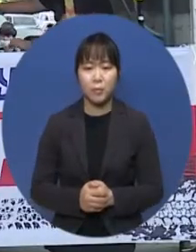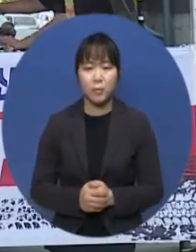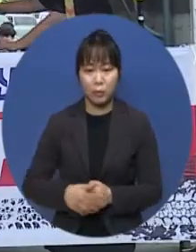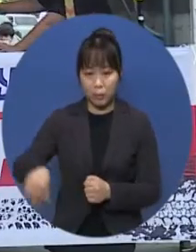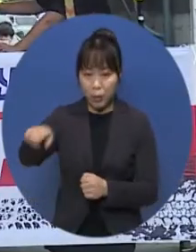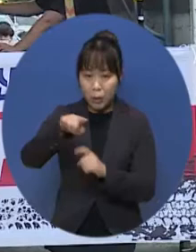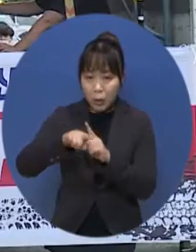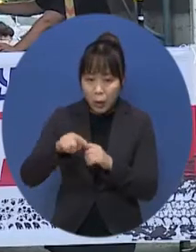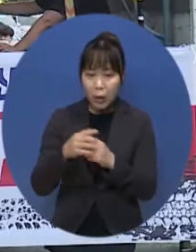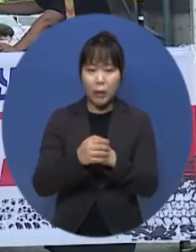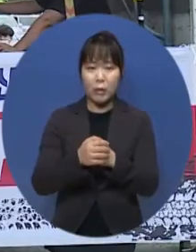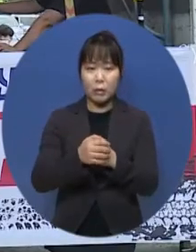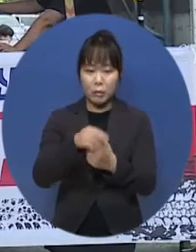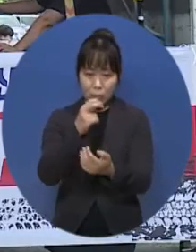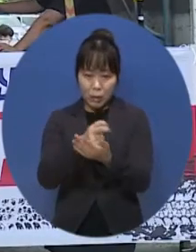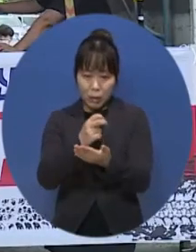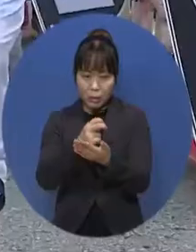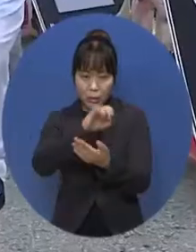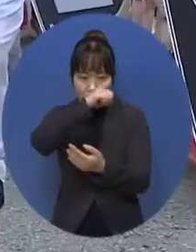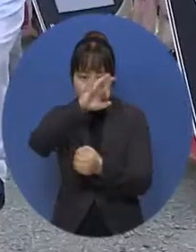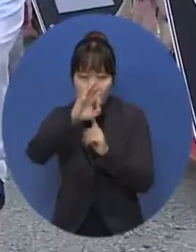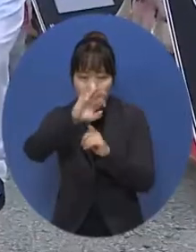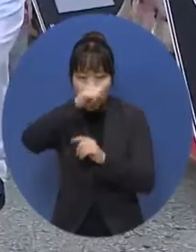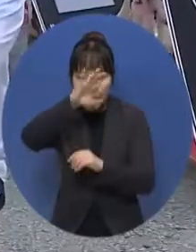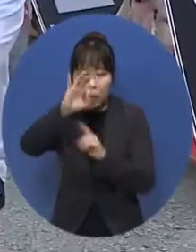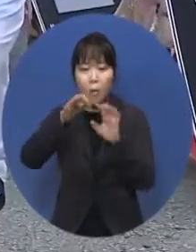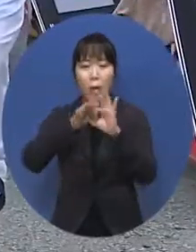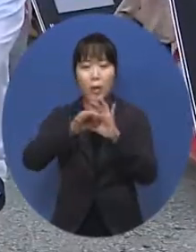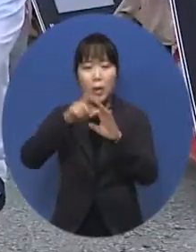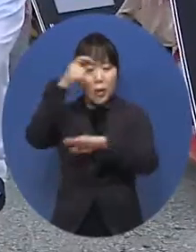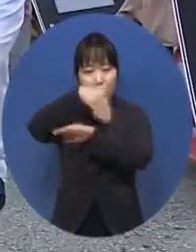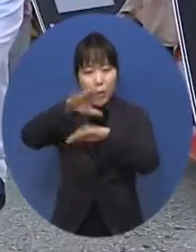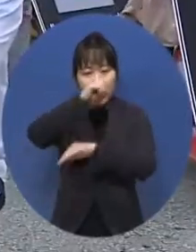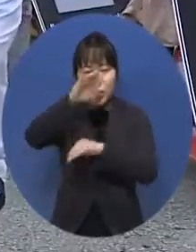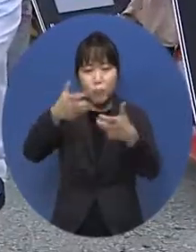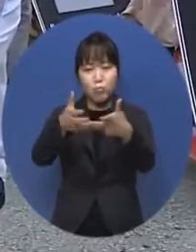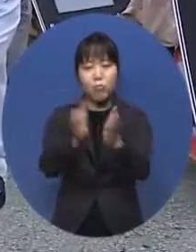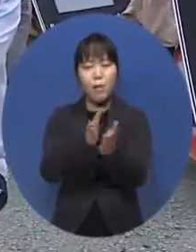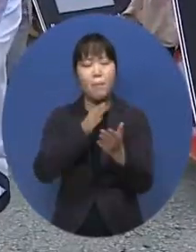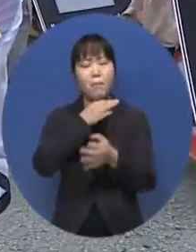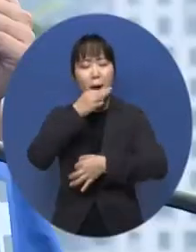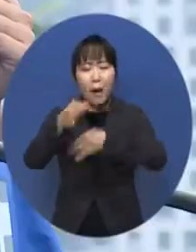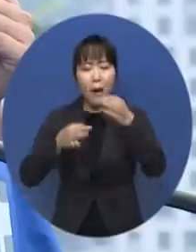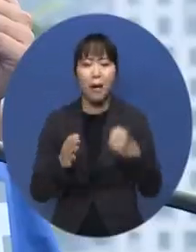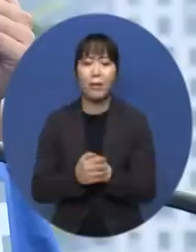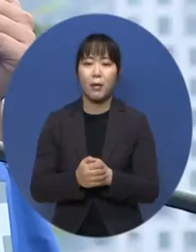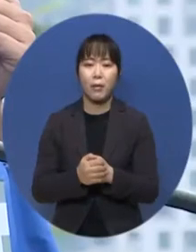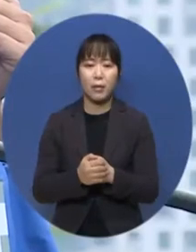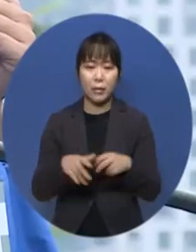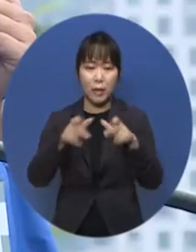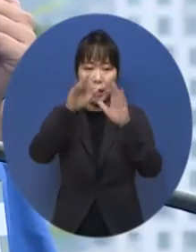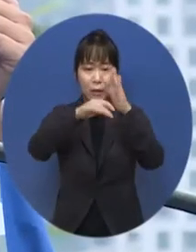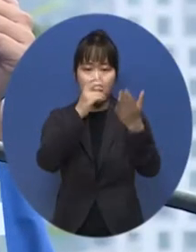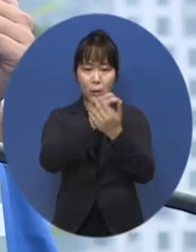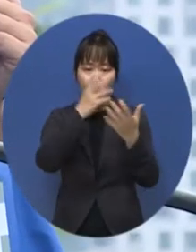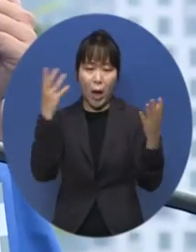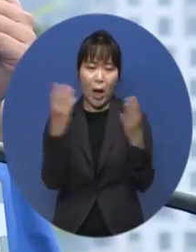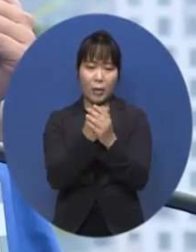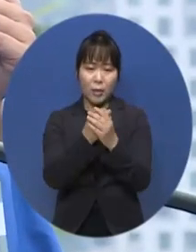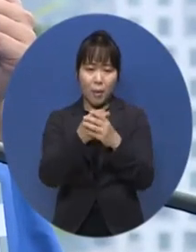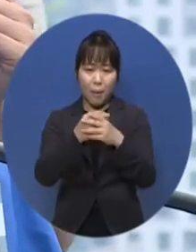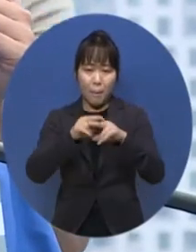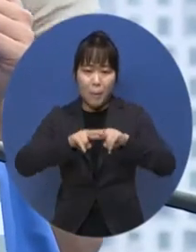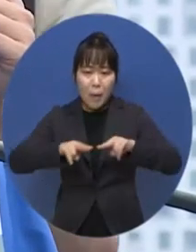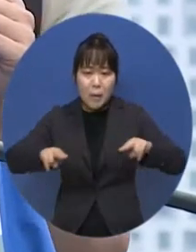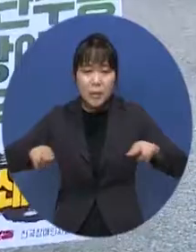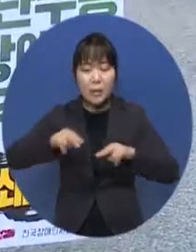화살은 재정과 예산을 총괄하는 기획재정부를 향했습니다. 장애등급제 완전 폐지는 기획재정부의 예산